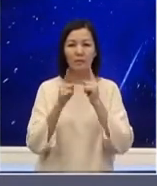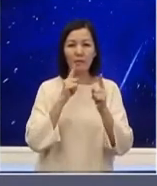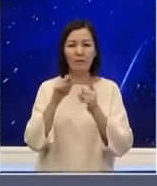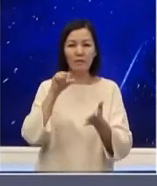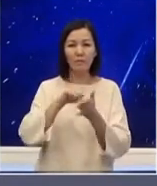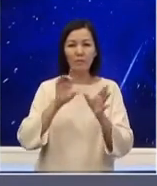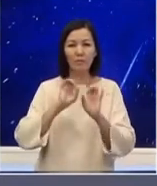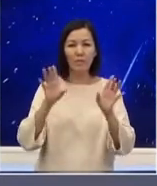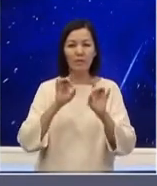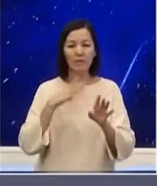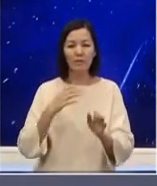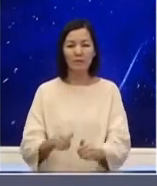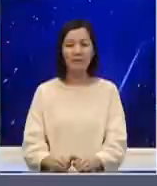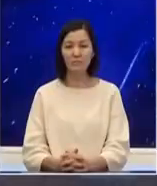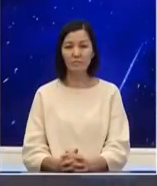брифингінде мәлімдеді.